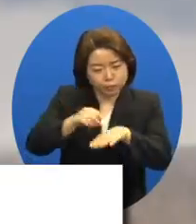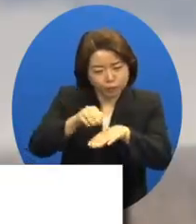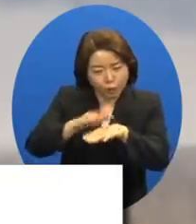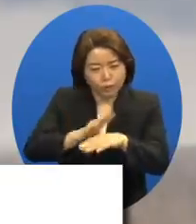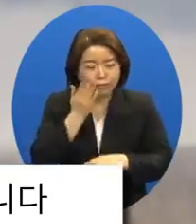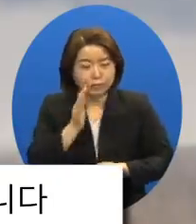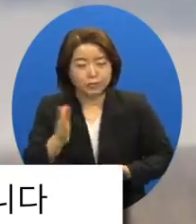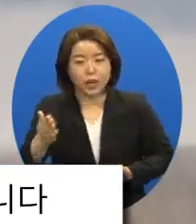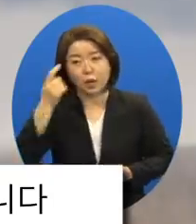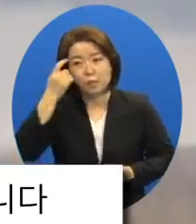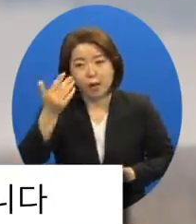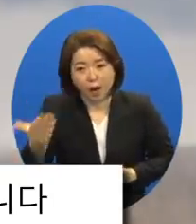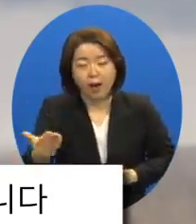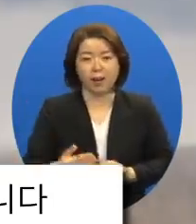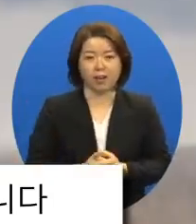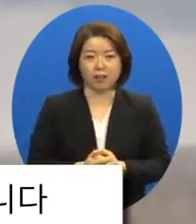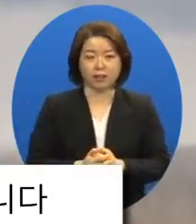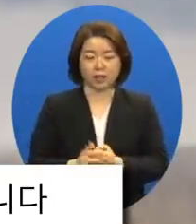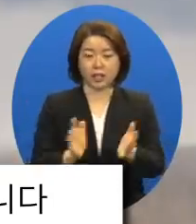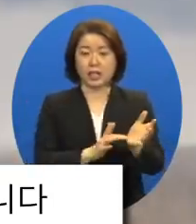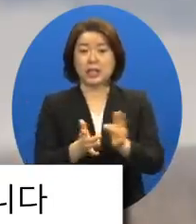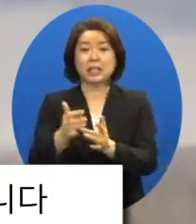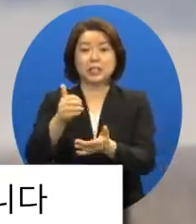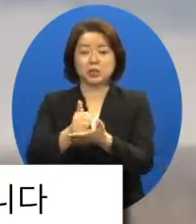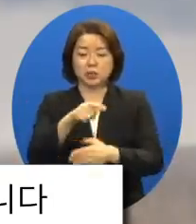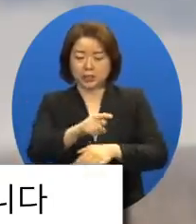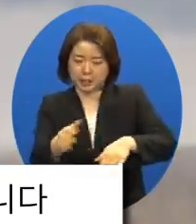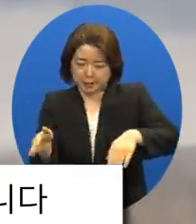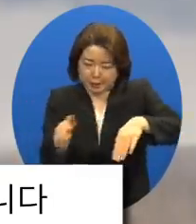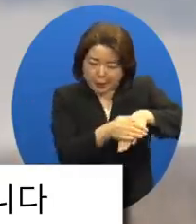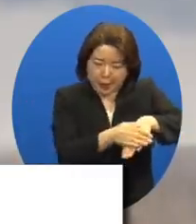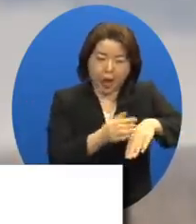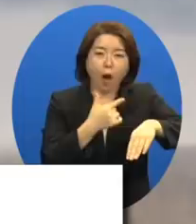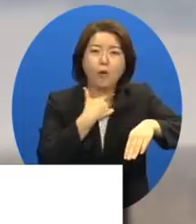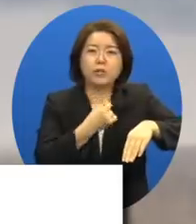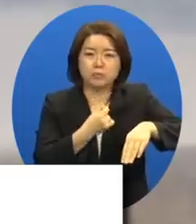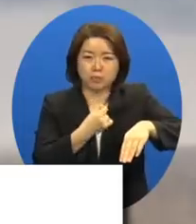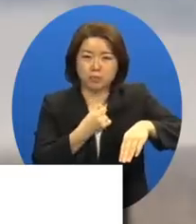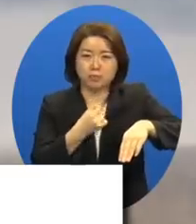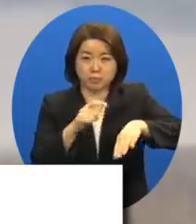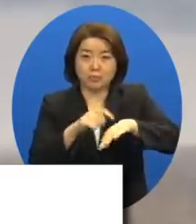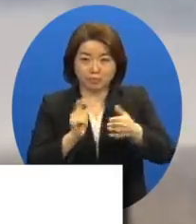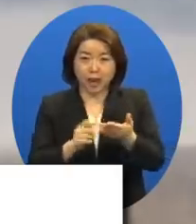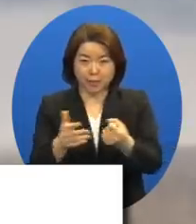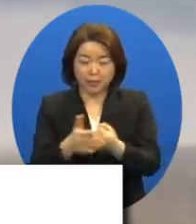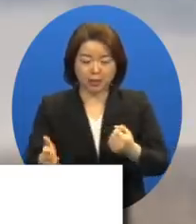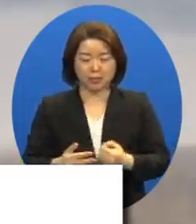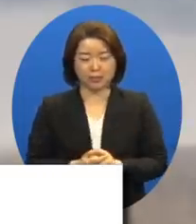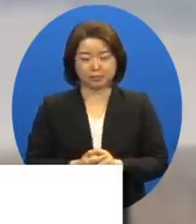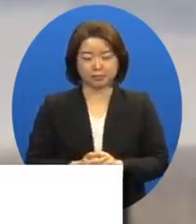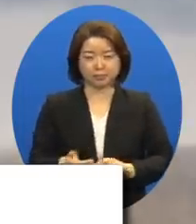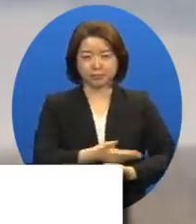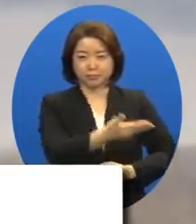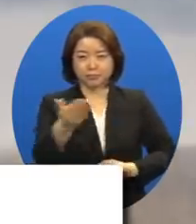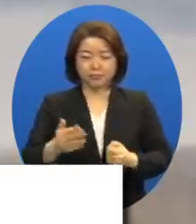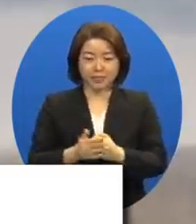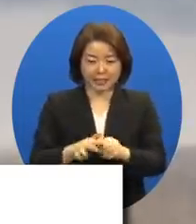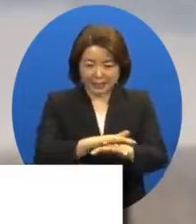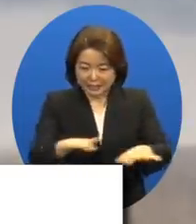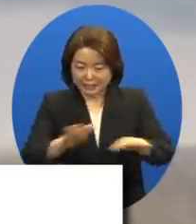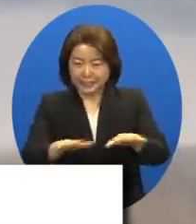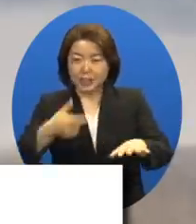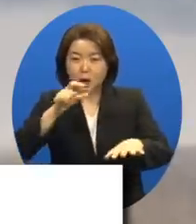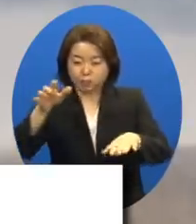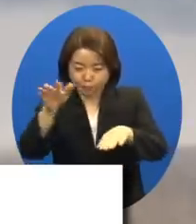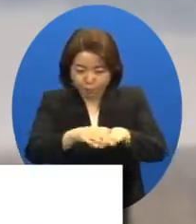그랬더니 예수님에게 그렇게 들로부터 있고 싶어서 그랬다는 겁니다 여러분 길바닥에 떨어져 있는 젖은 낙엽